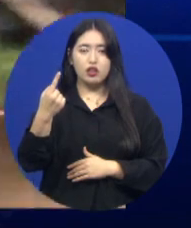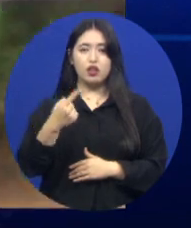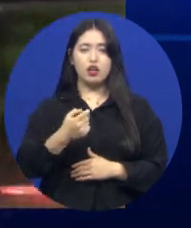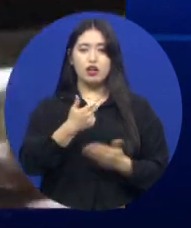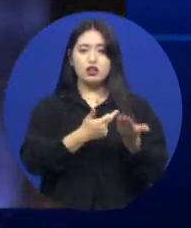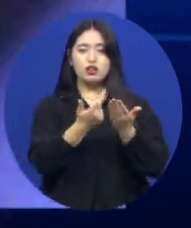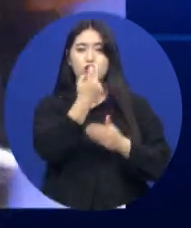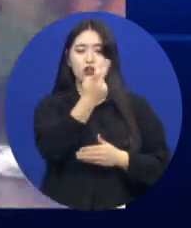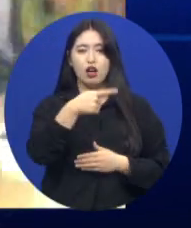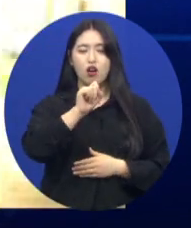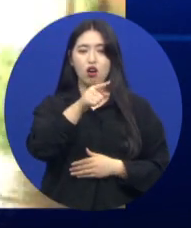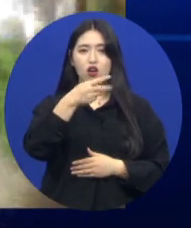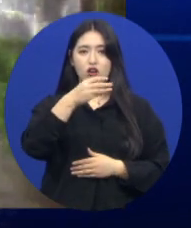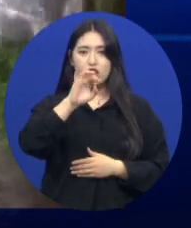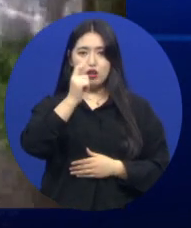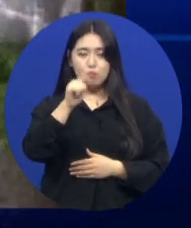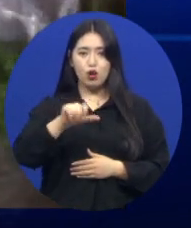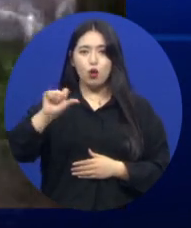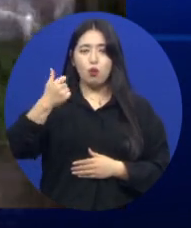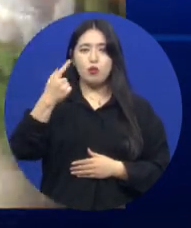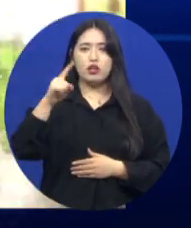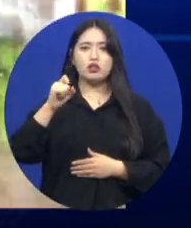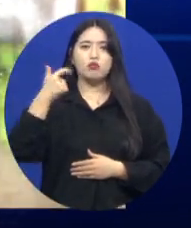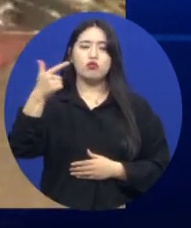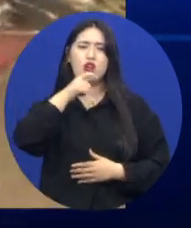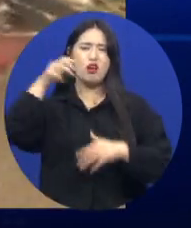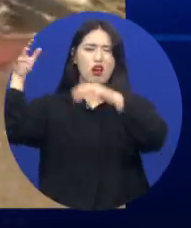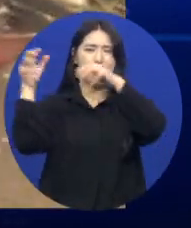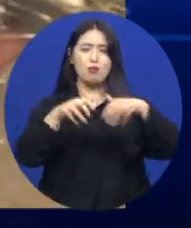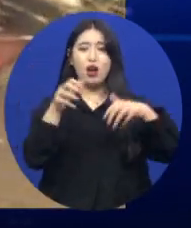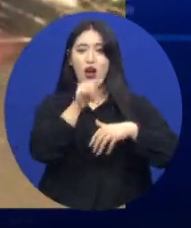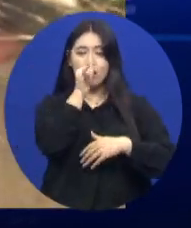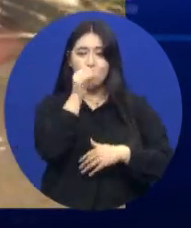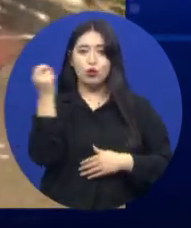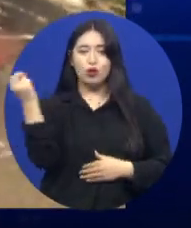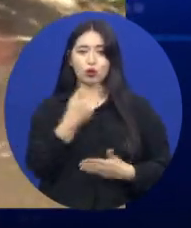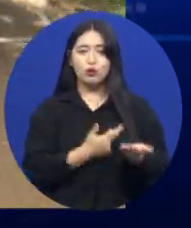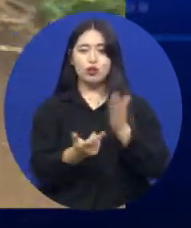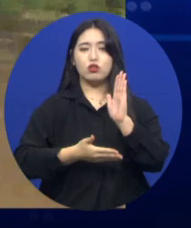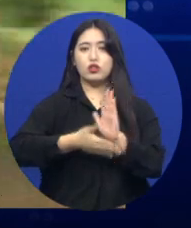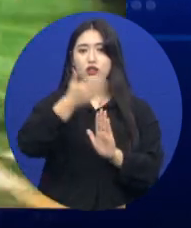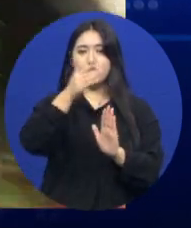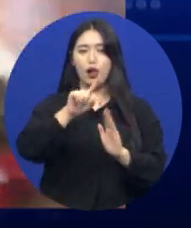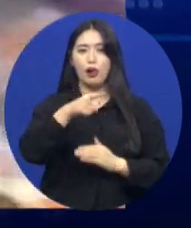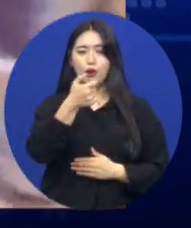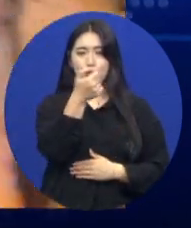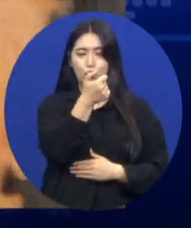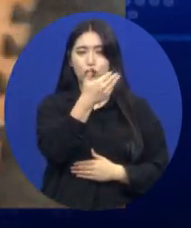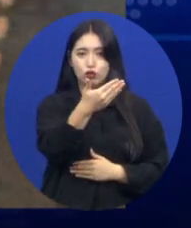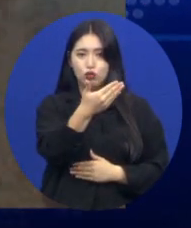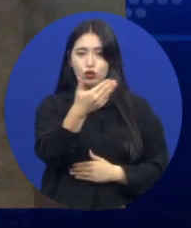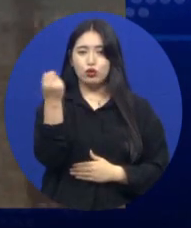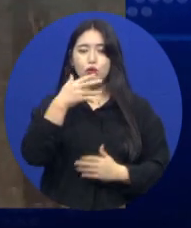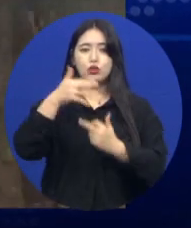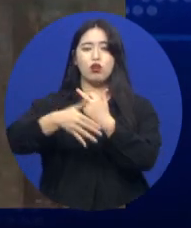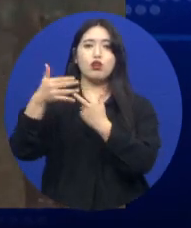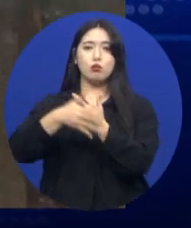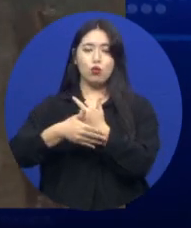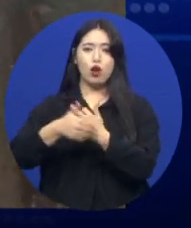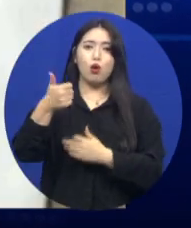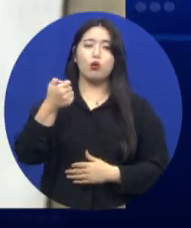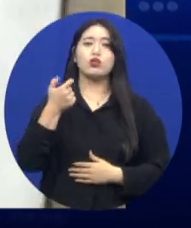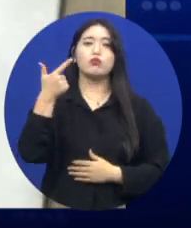한라산 어리목 에는 516 mm 의 폭우가 쏟아졌고 요 제주 시에도 159 서기 보에